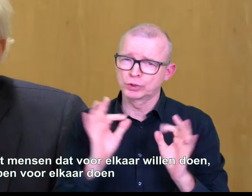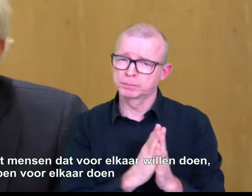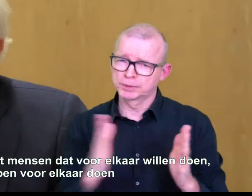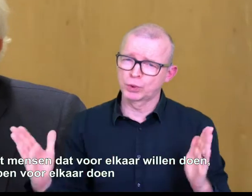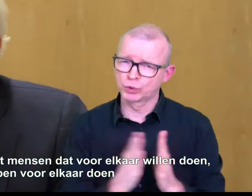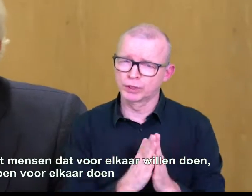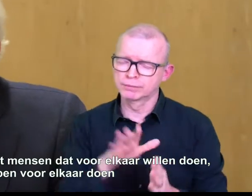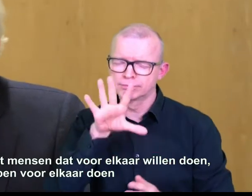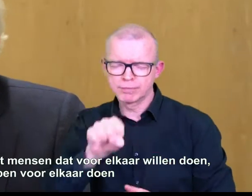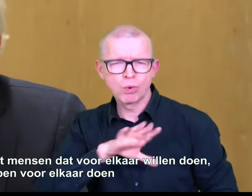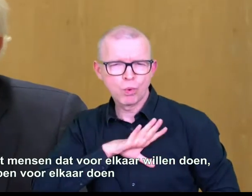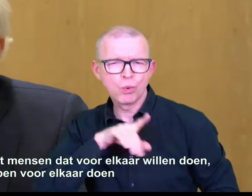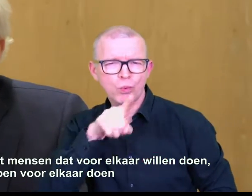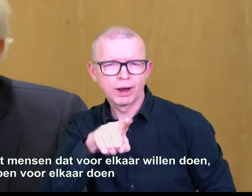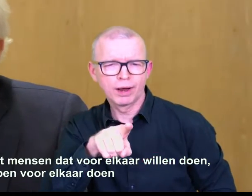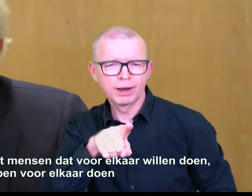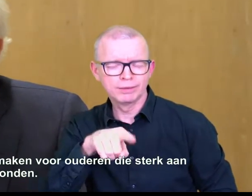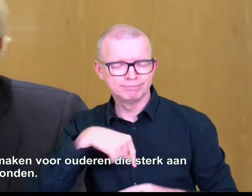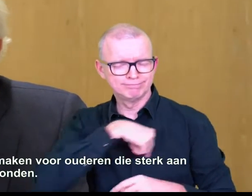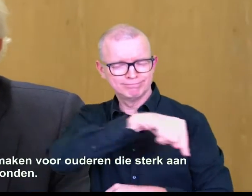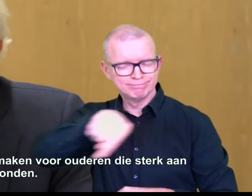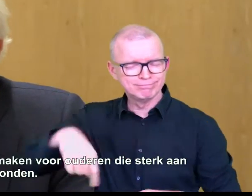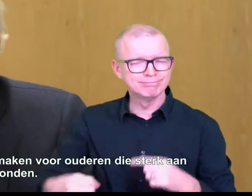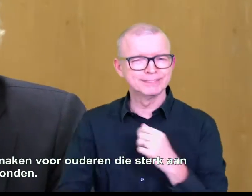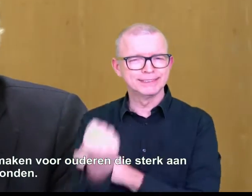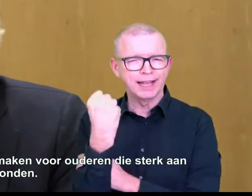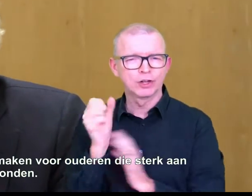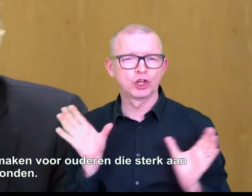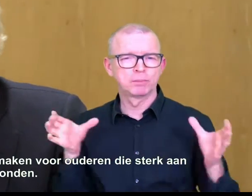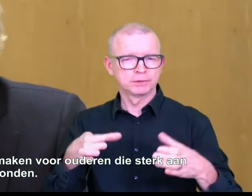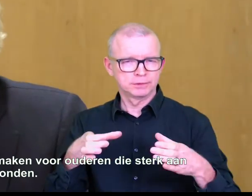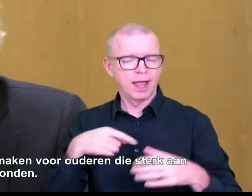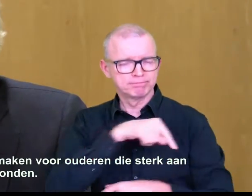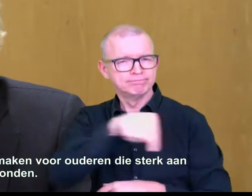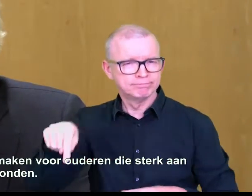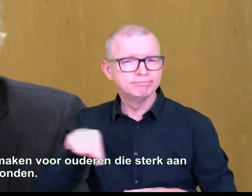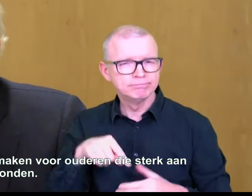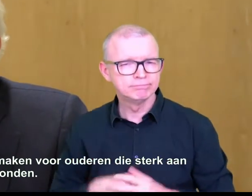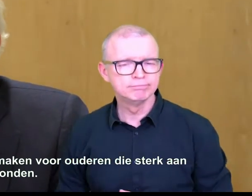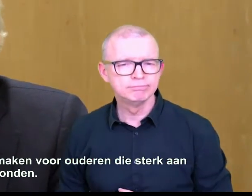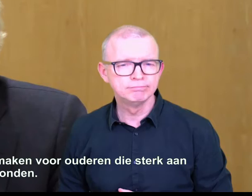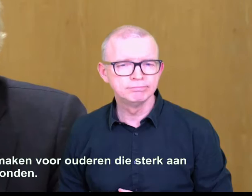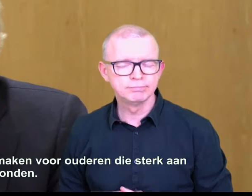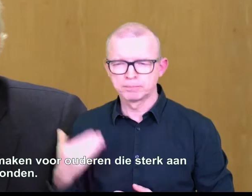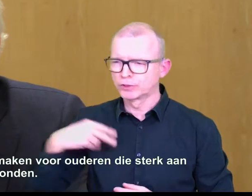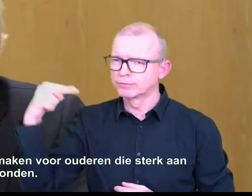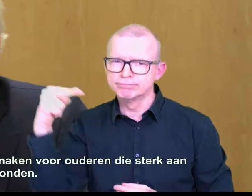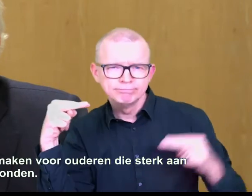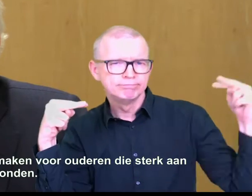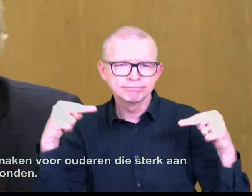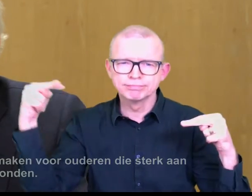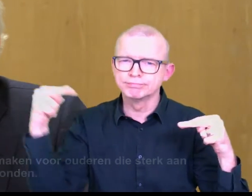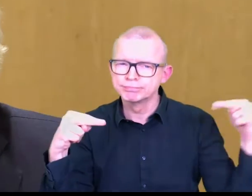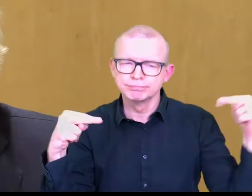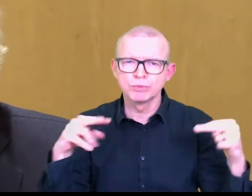doen. Dat mensen boodschappen voor elkaar doen. Dat bijvoorbeeld kinderen tekeningen maken voor ouderen die sterk aan huis zijn